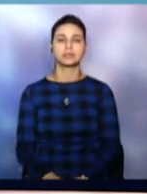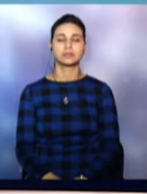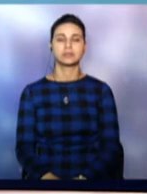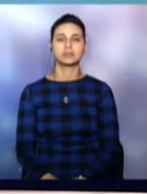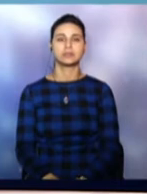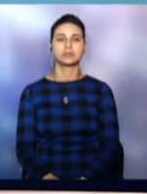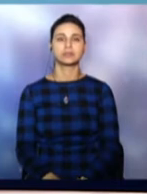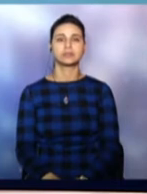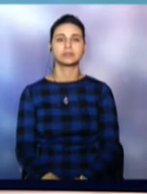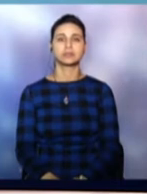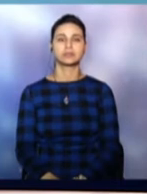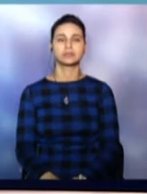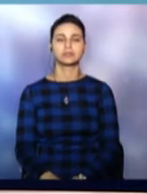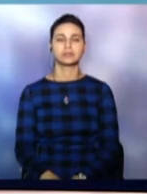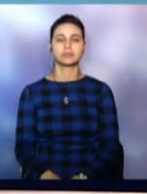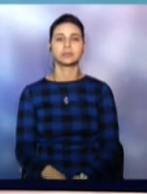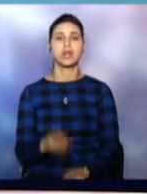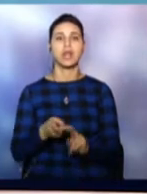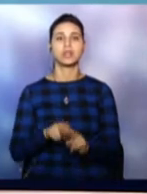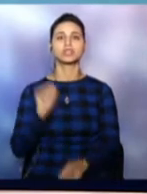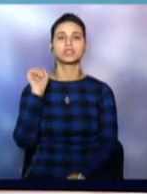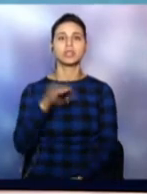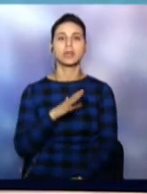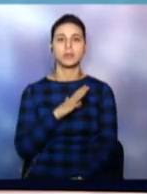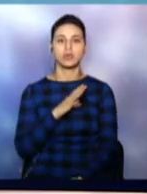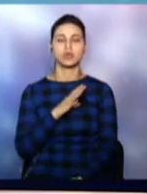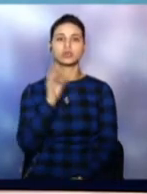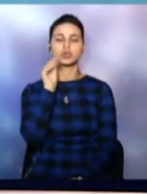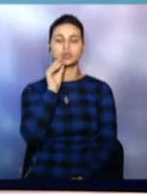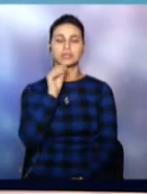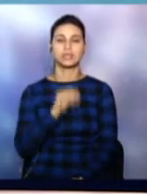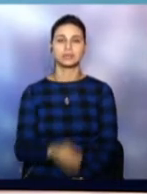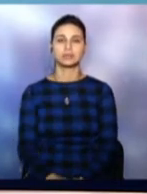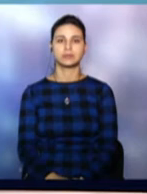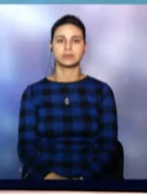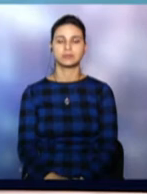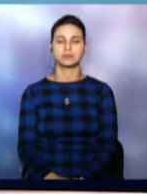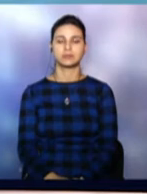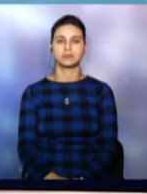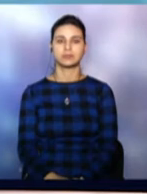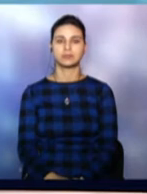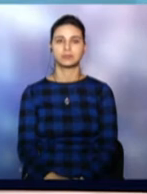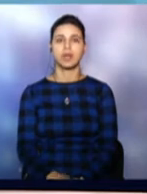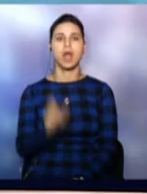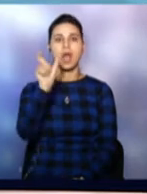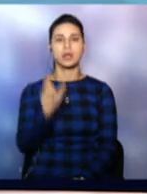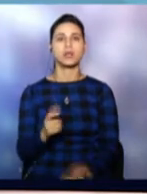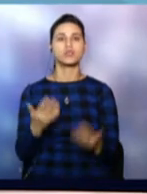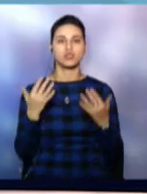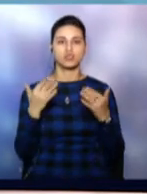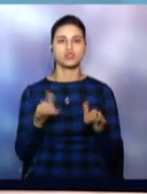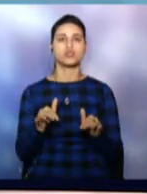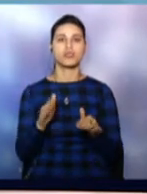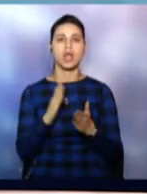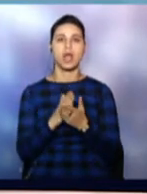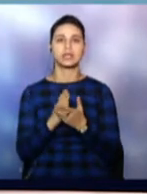რამოდენიმე შემთხვევაში შეიძლება იყოს. ერთი იმ შემთხვევაში, როდესაც ადამიანი უკვე გარკვეულად დამოკიდებული